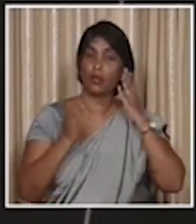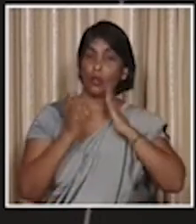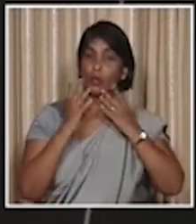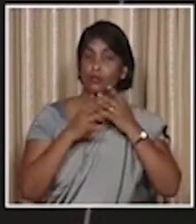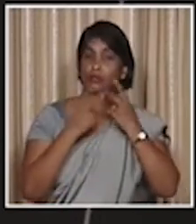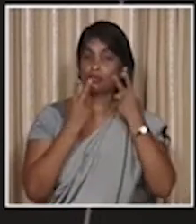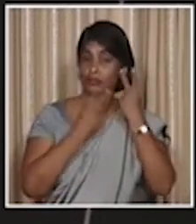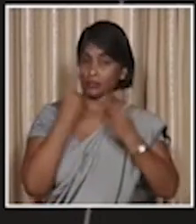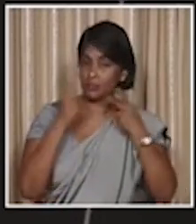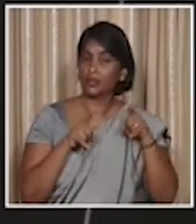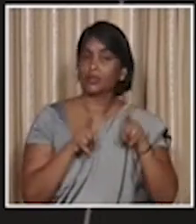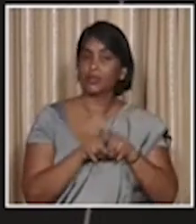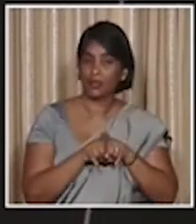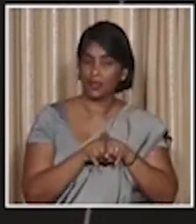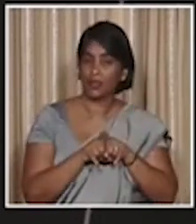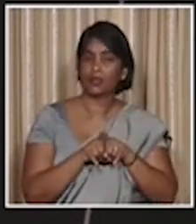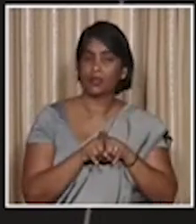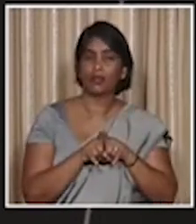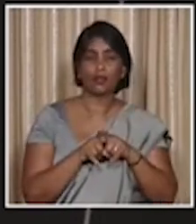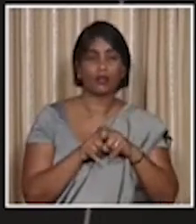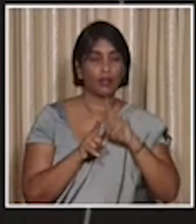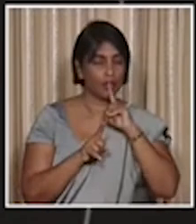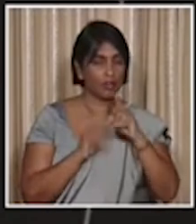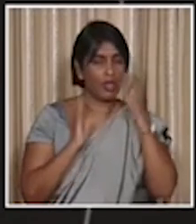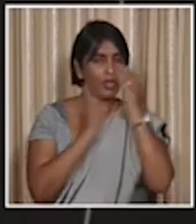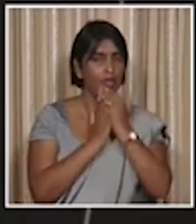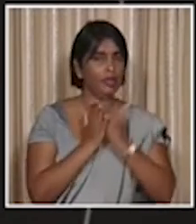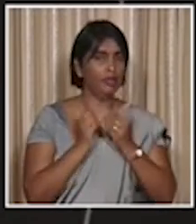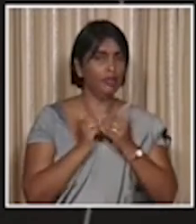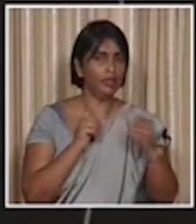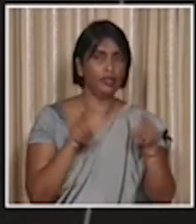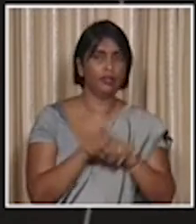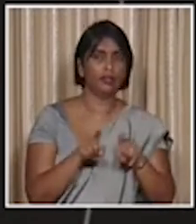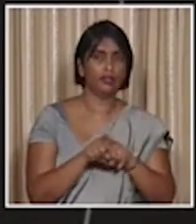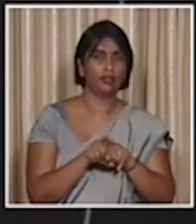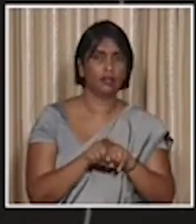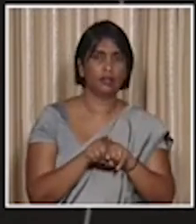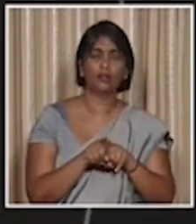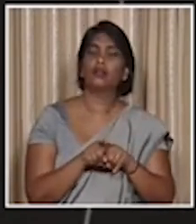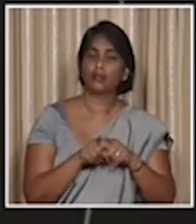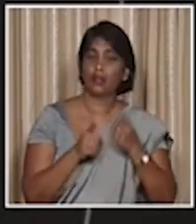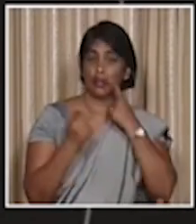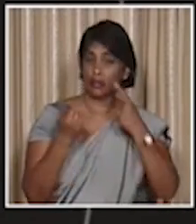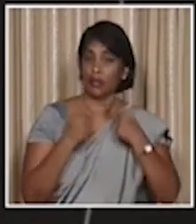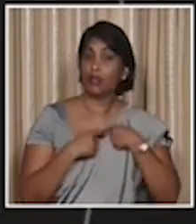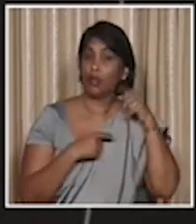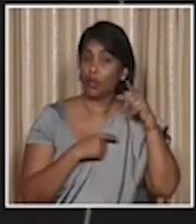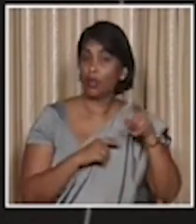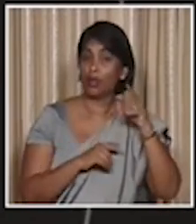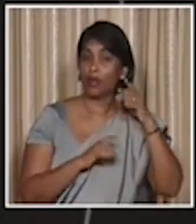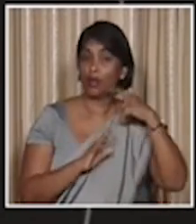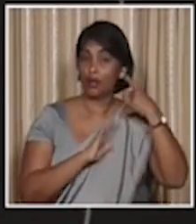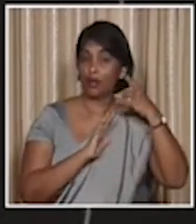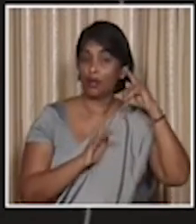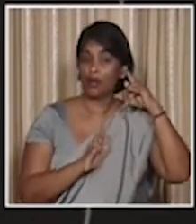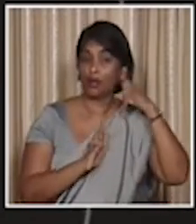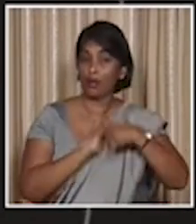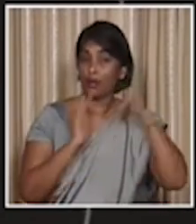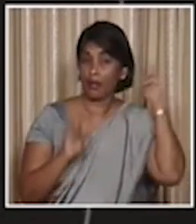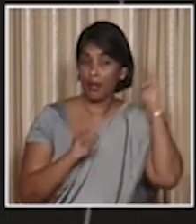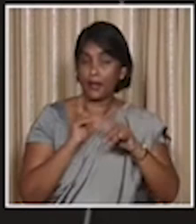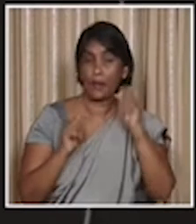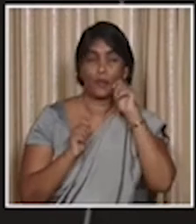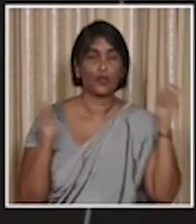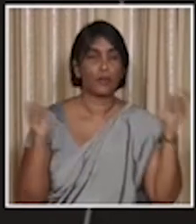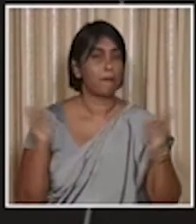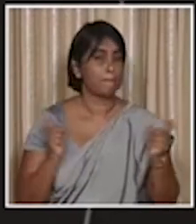tour guides tour destinations කරන මේ DCMs ටික මේ කතා කරලා මට කියනවා ඕගලන්ගේ රටට එන මේ රටවල් වල මිනිස්සු